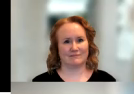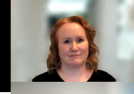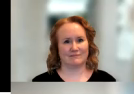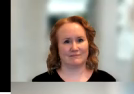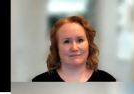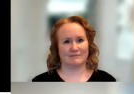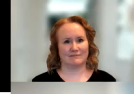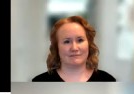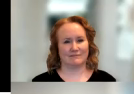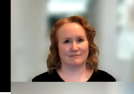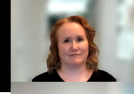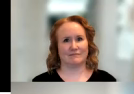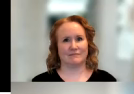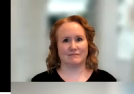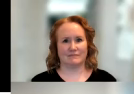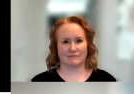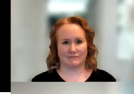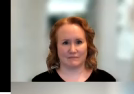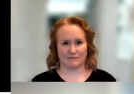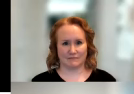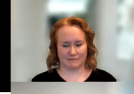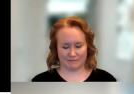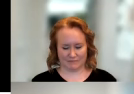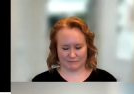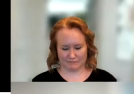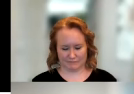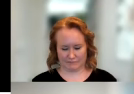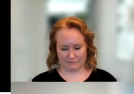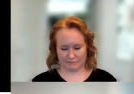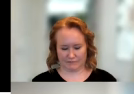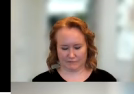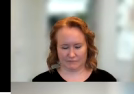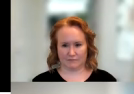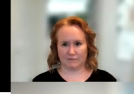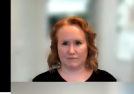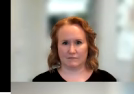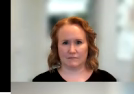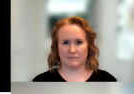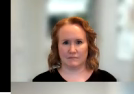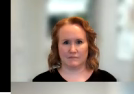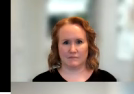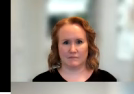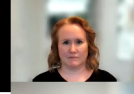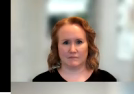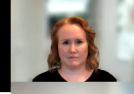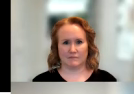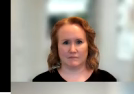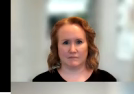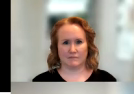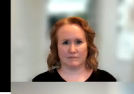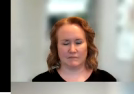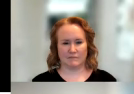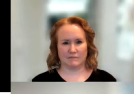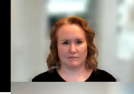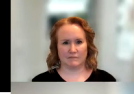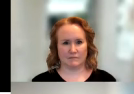av direktiver. Så derfor så har vi altså da tre grader av harmonisering, alt etter hvor